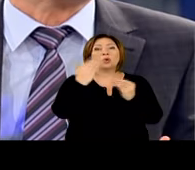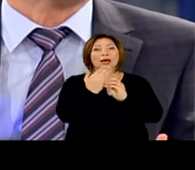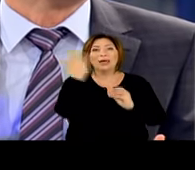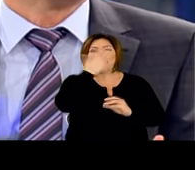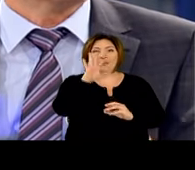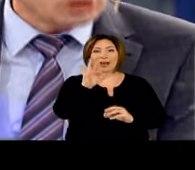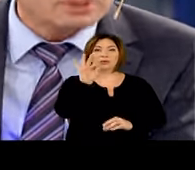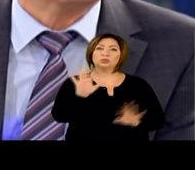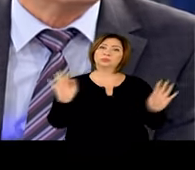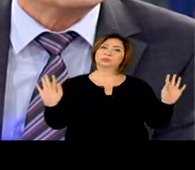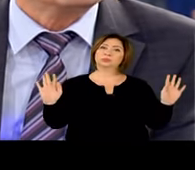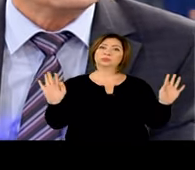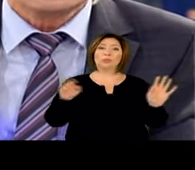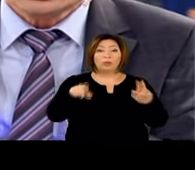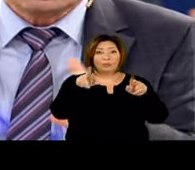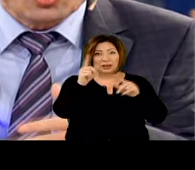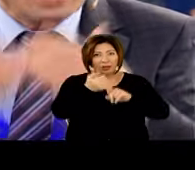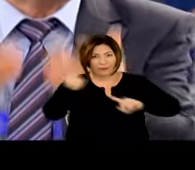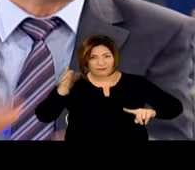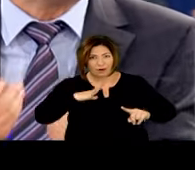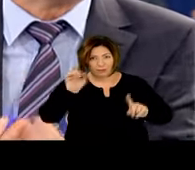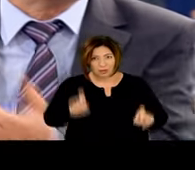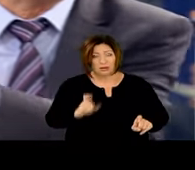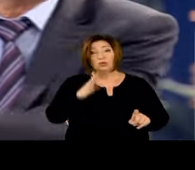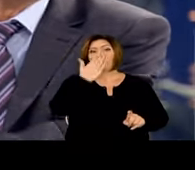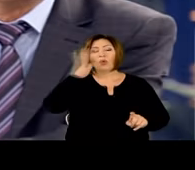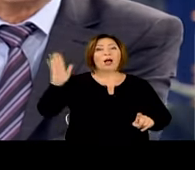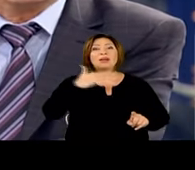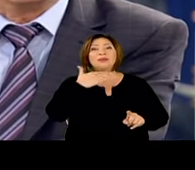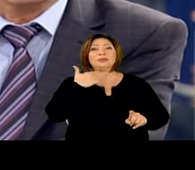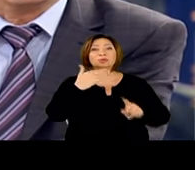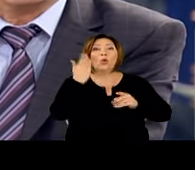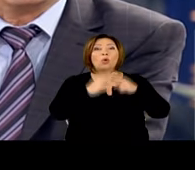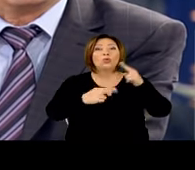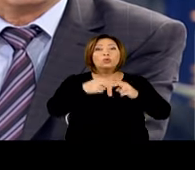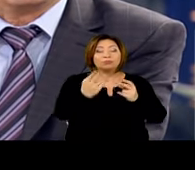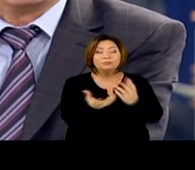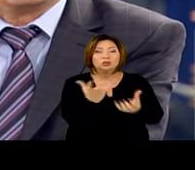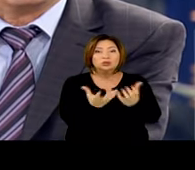tuz. Böyle bir kebap var mı ya? Doğal eti yiyorsun, odunla pişen eti.